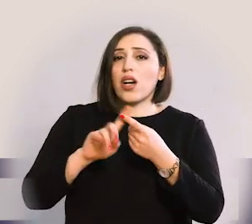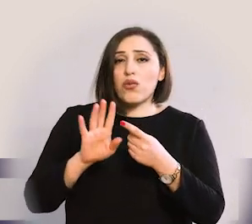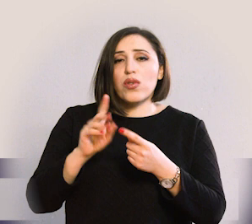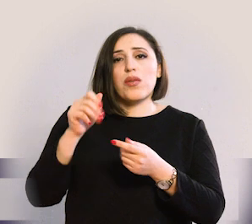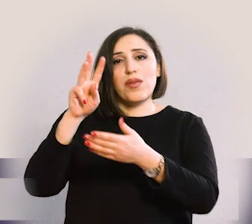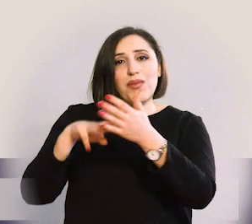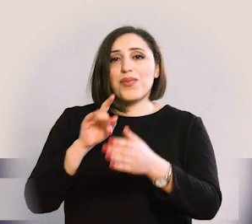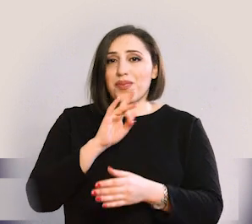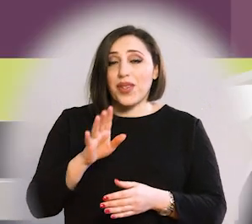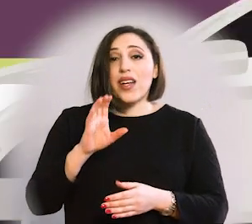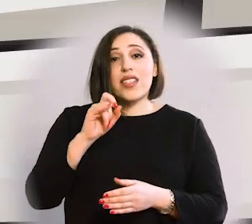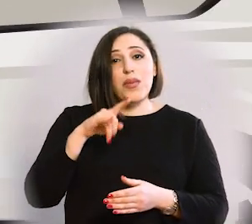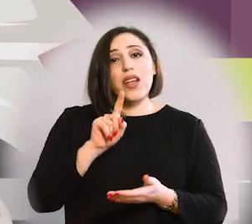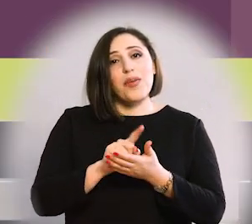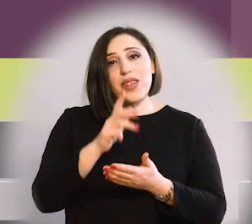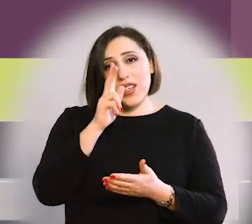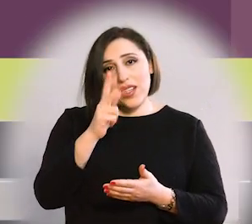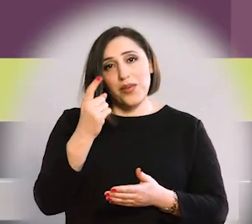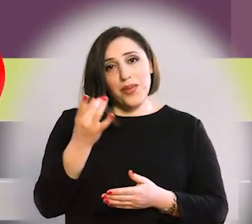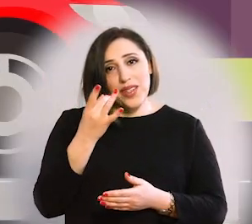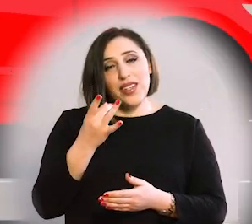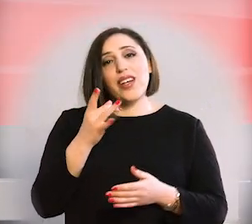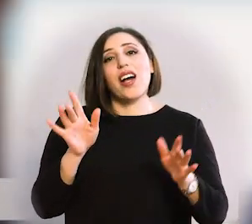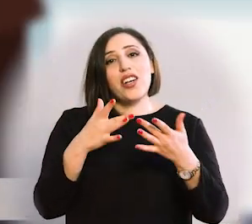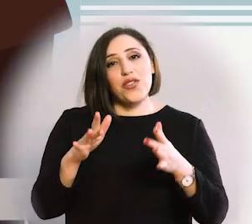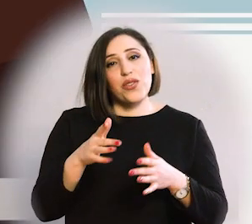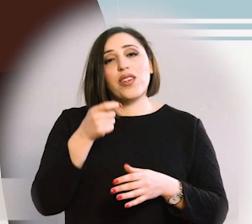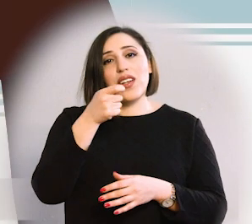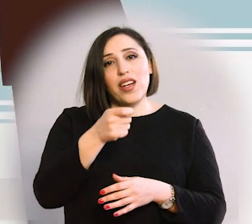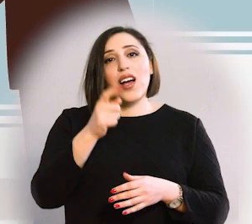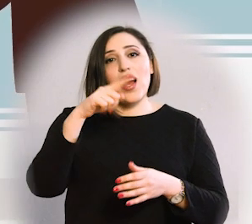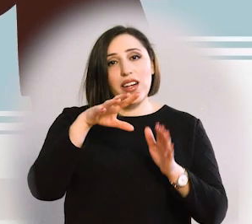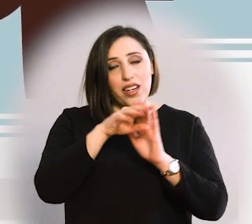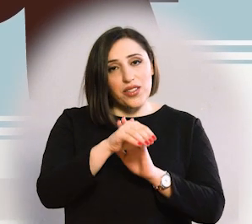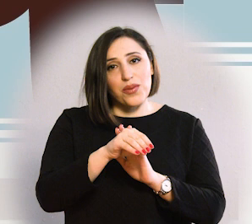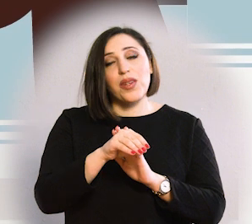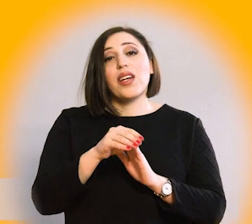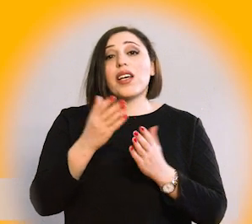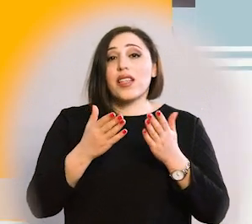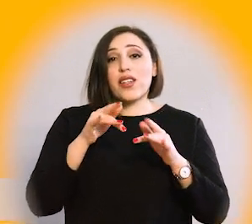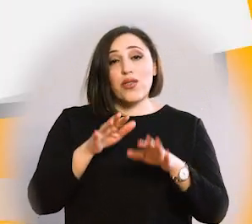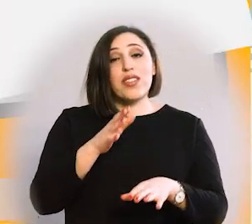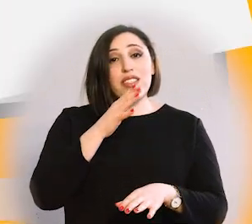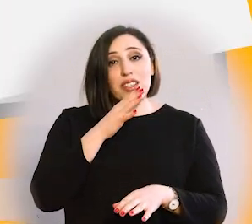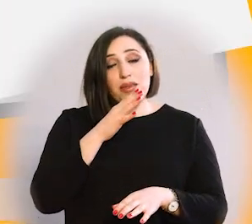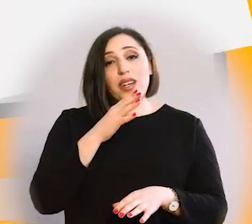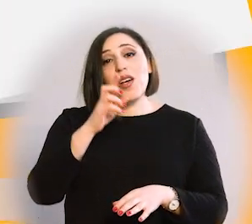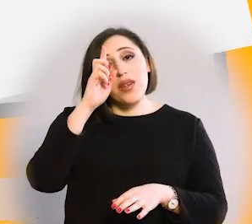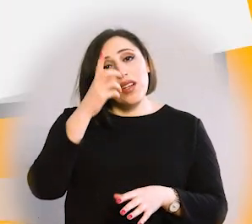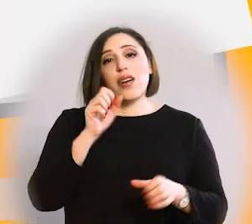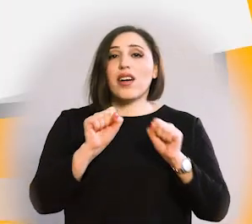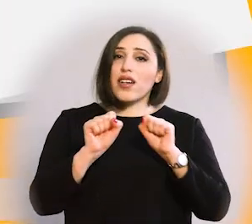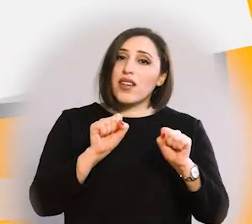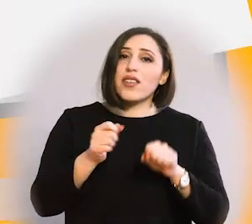չունեցող պարտավորությունների համար։ ՍՊԸ-ն ունի հարկային մարմիններին երամսյակային հաշվետվություն ներկայացնելու պարտավորություն։ Եթե գործնեության